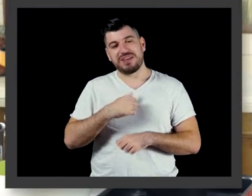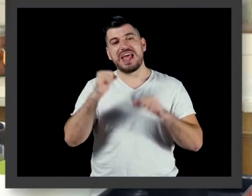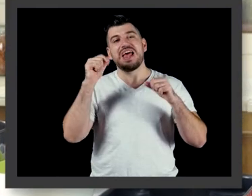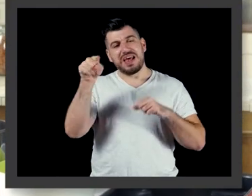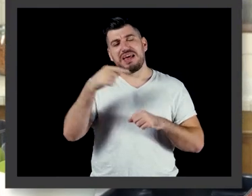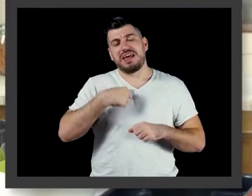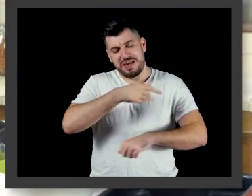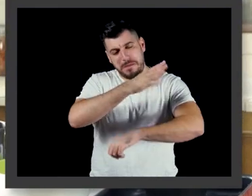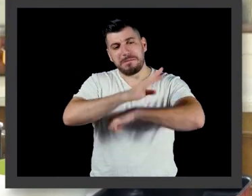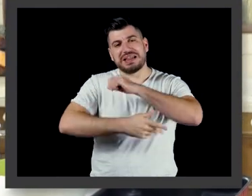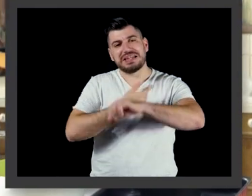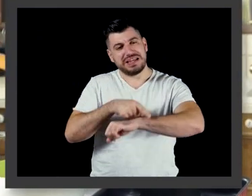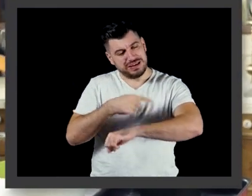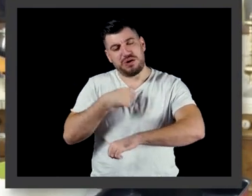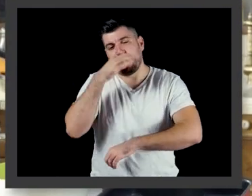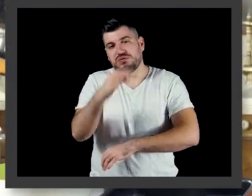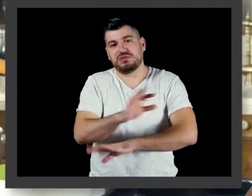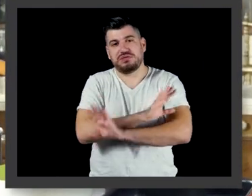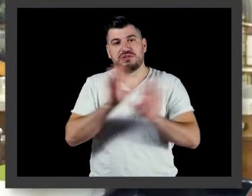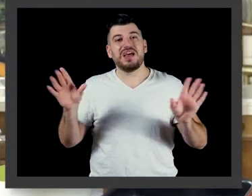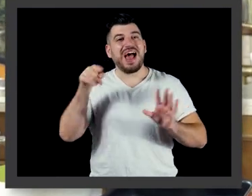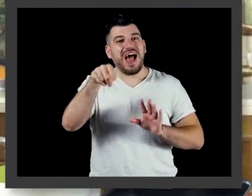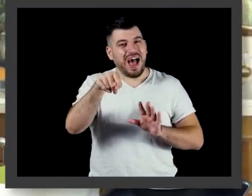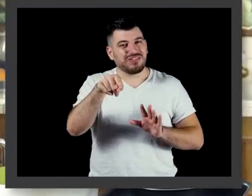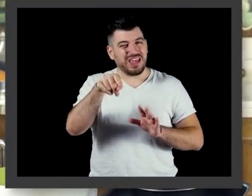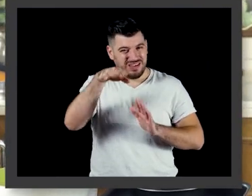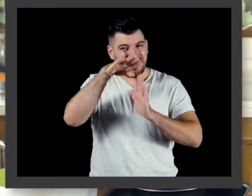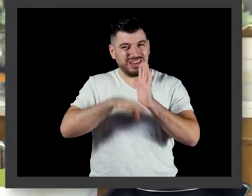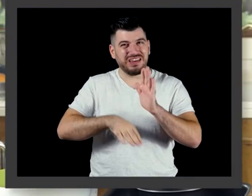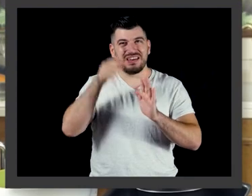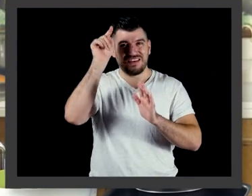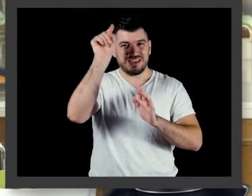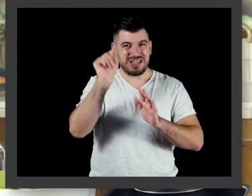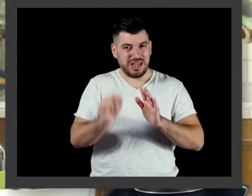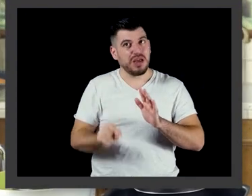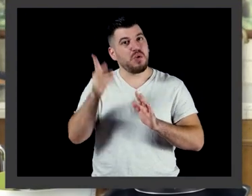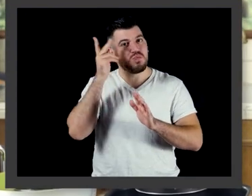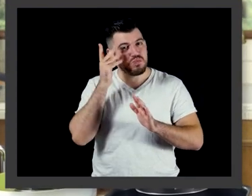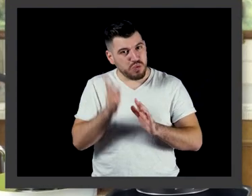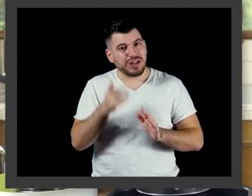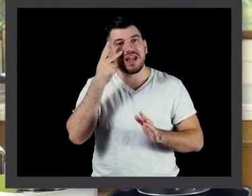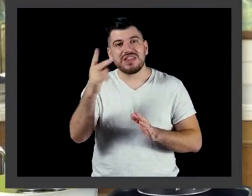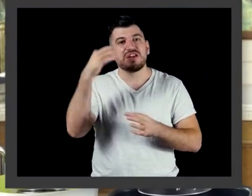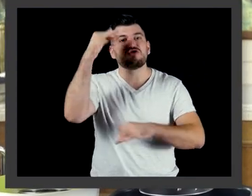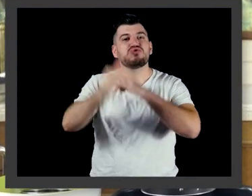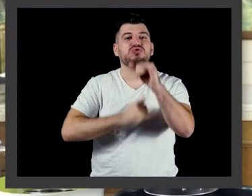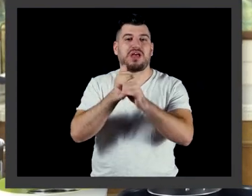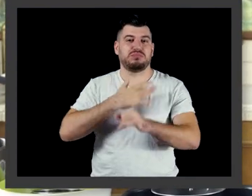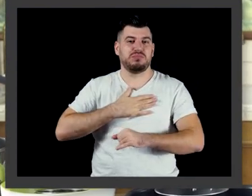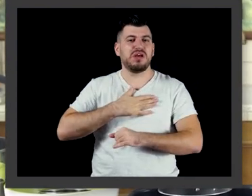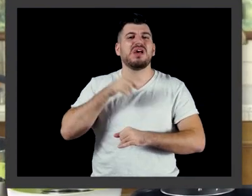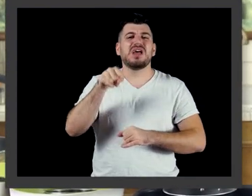σημειώνετε, γράψτε τα υλικά σας, μην ξεχνάτε ότι όλη η συνταγή είναι γραμμένη στο site μου, axpetretzikis.com, θα δείτε όλα τα υλικά, δεν είναι πάρα